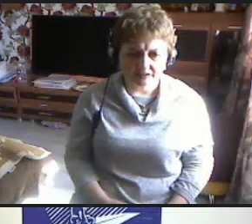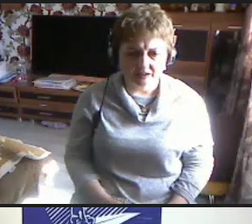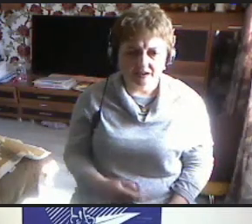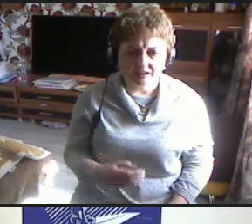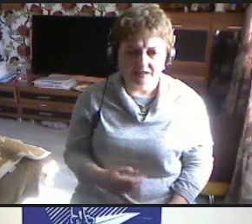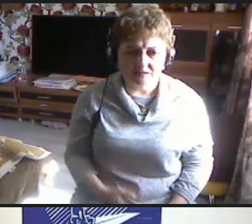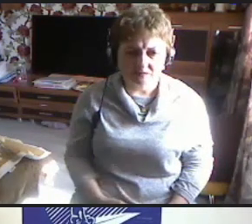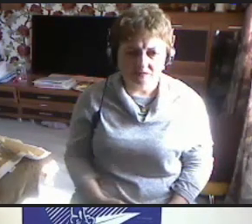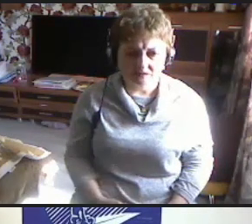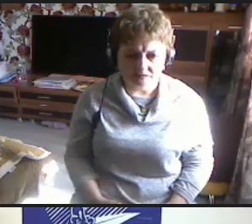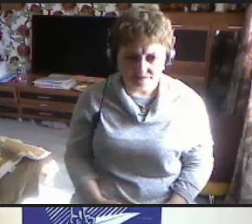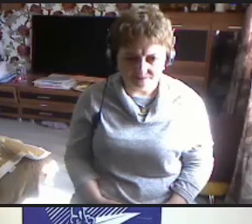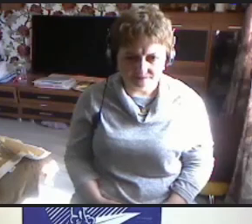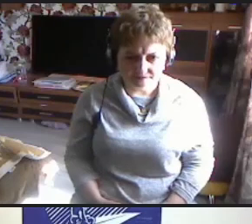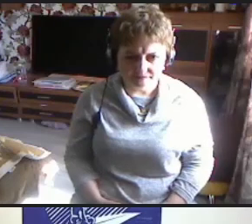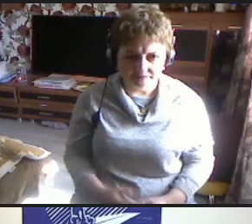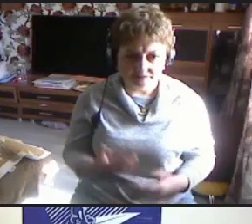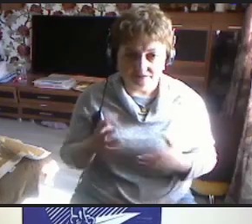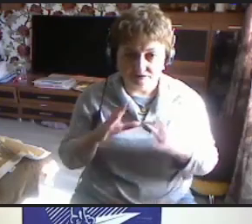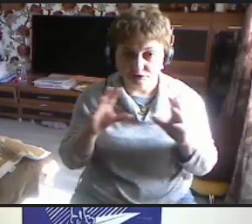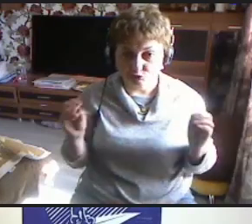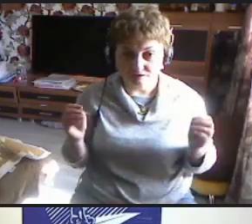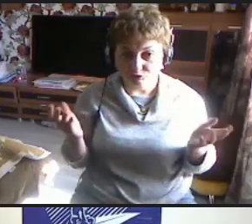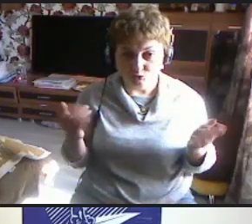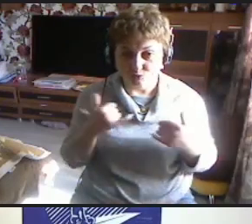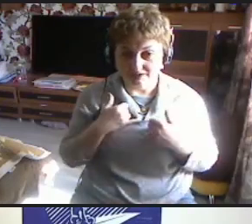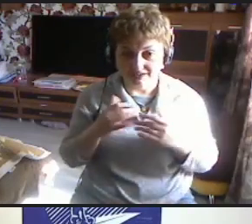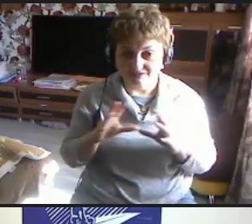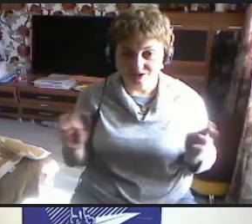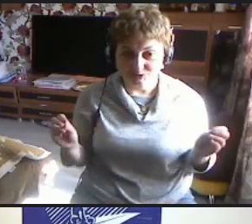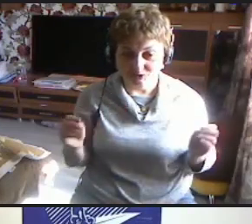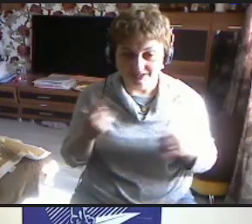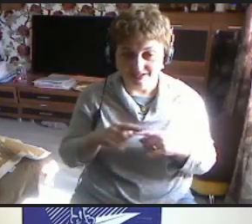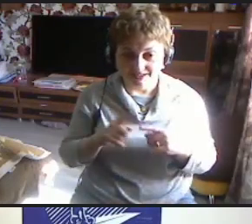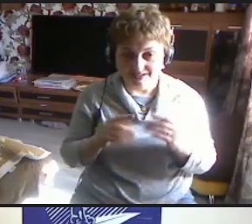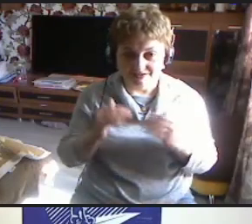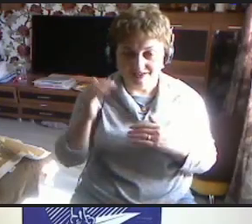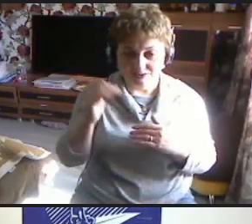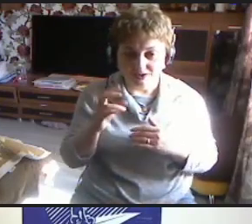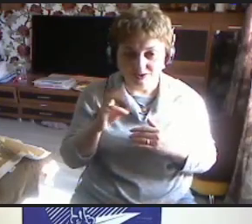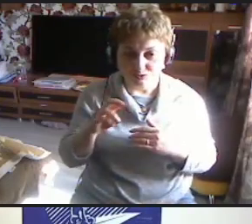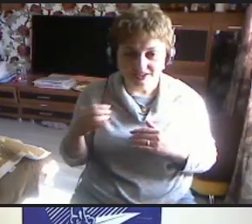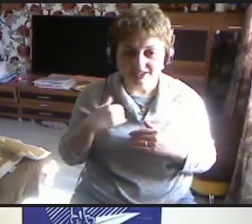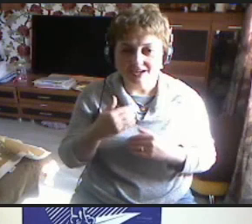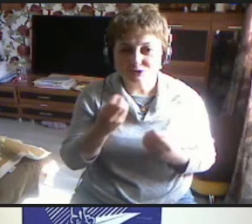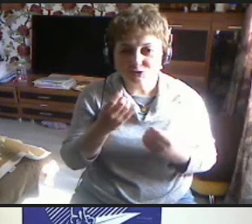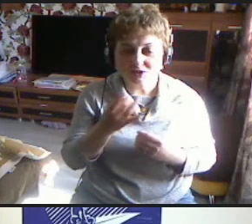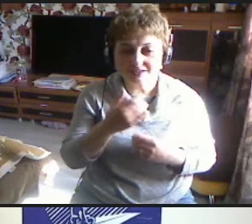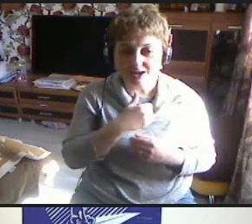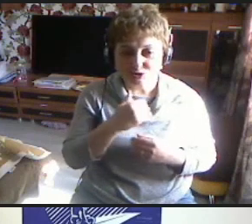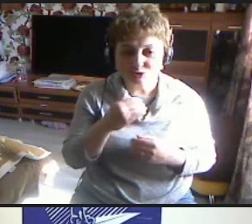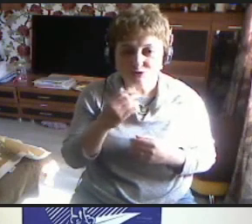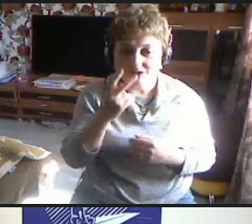Все, собственно говоря. У меня все. На этой высокой ноте. Я еще раз хочу обратить внимание, что